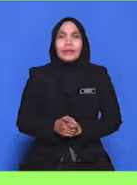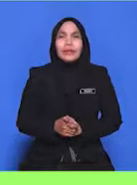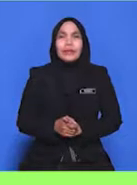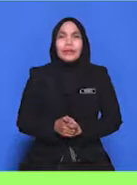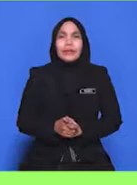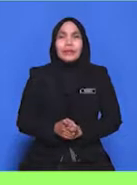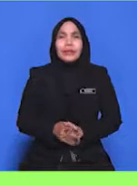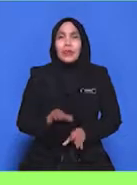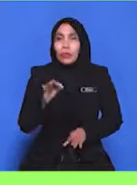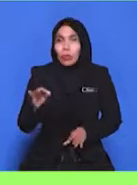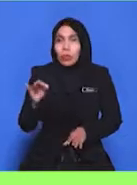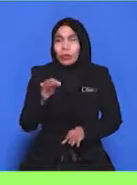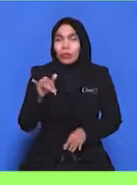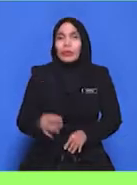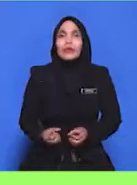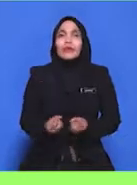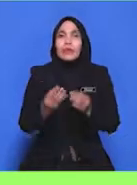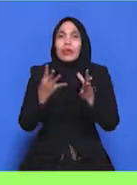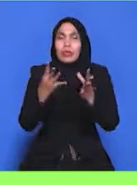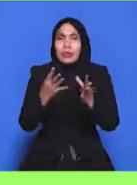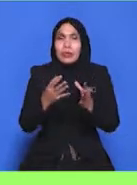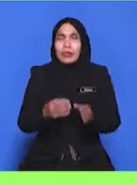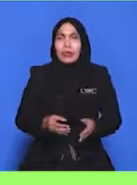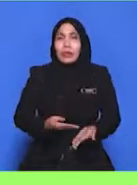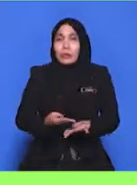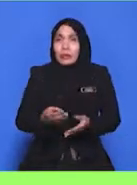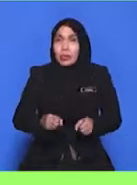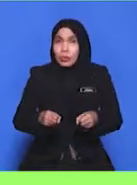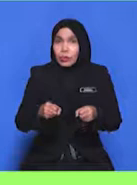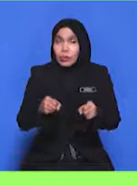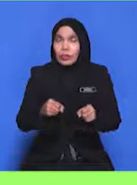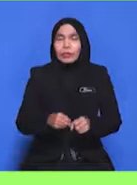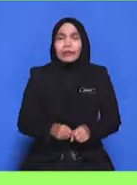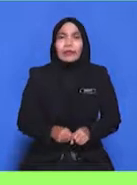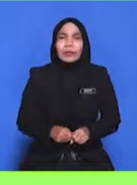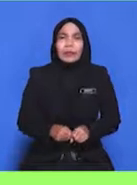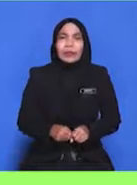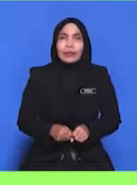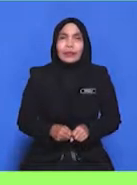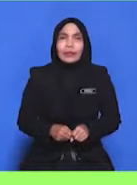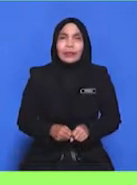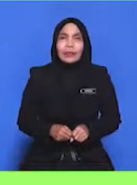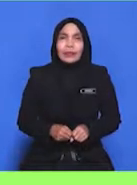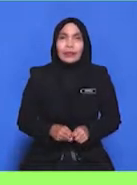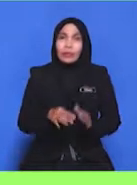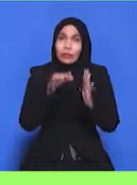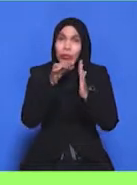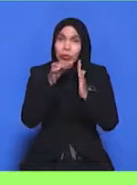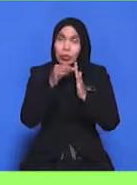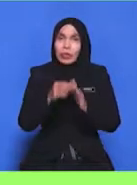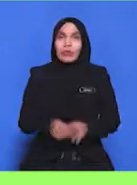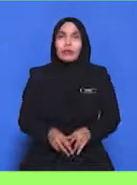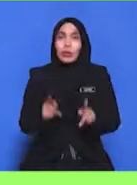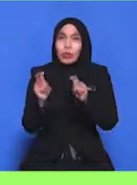ini adalah faktor yang banyak menyumbang kepada kegemilangan kerajaan Umayyah. Pemilihan kota